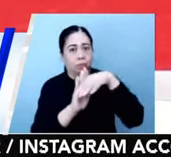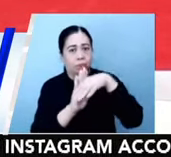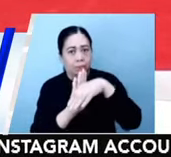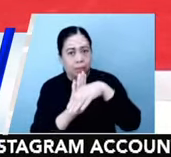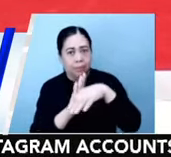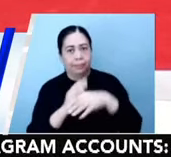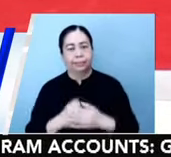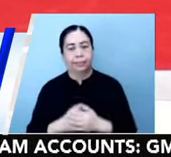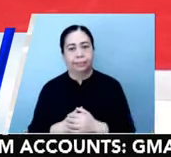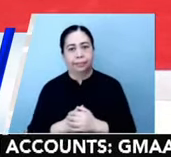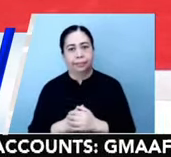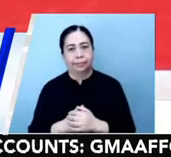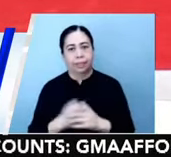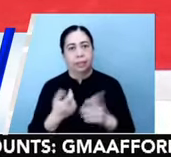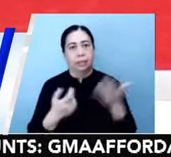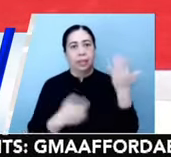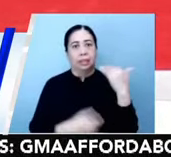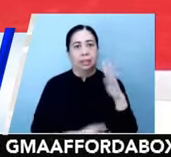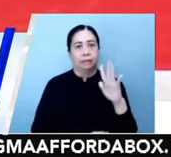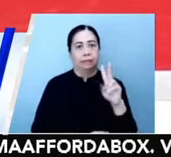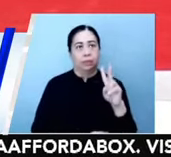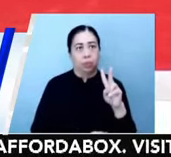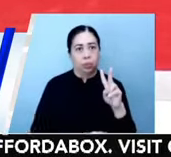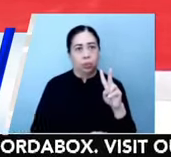From 52 last month, ngayon nasa